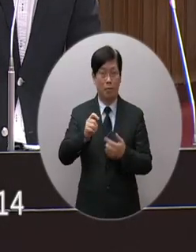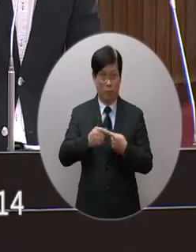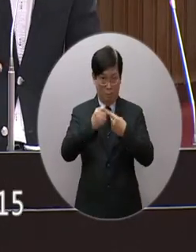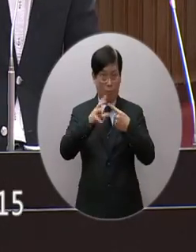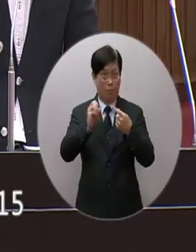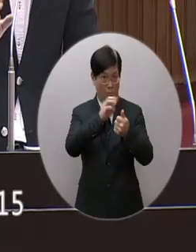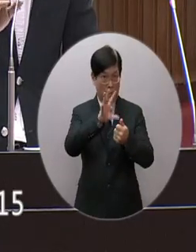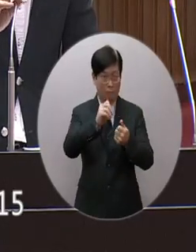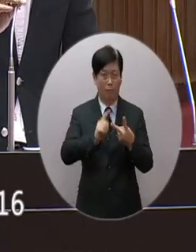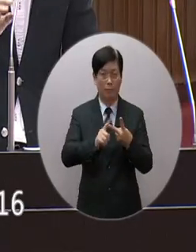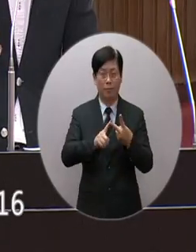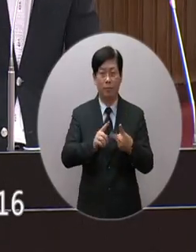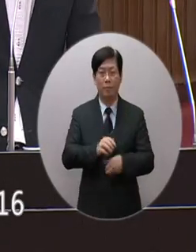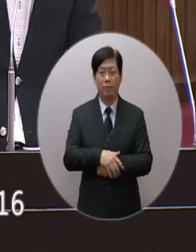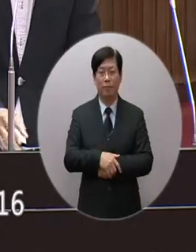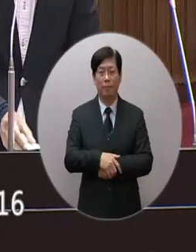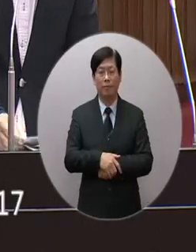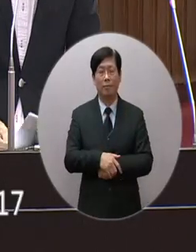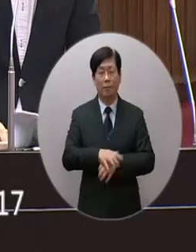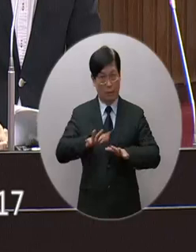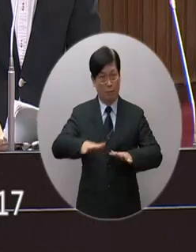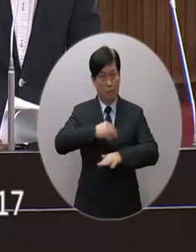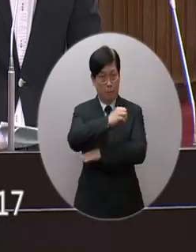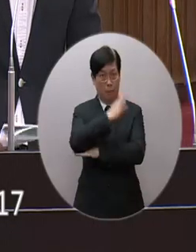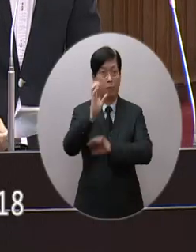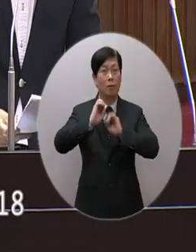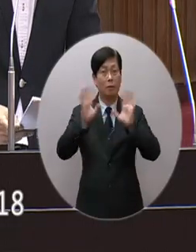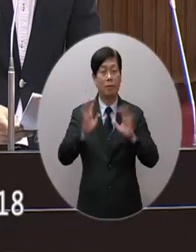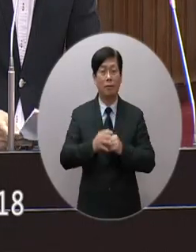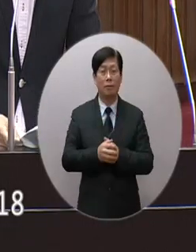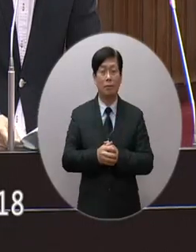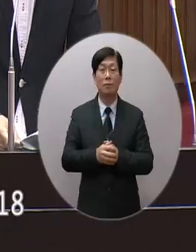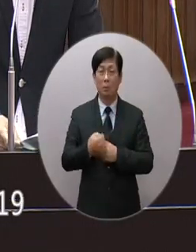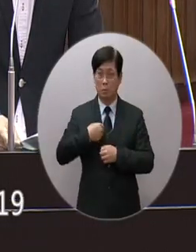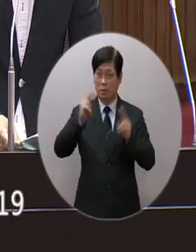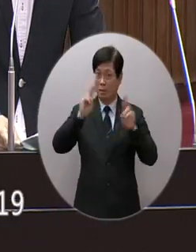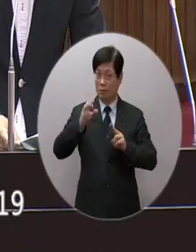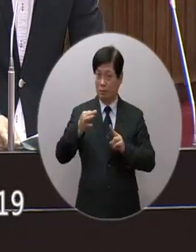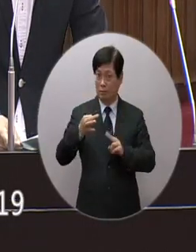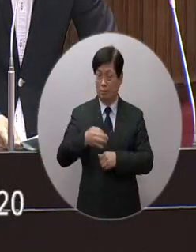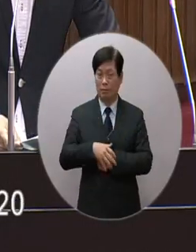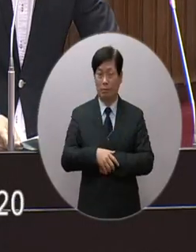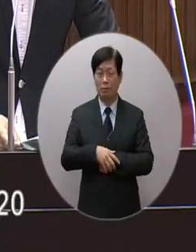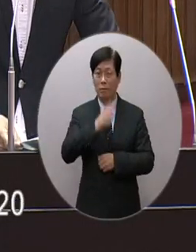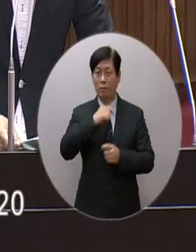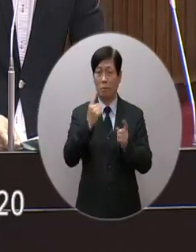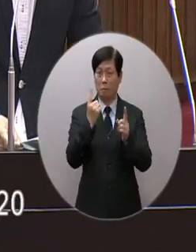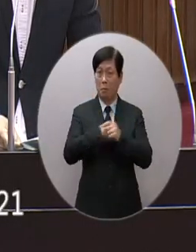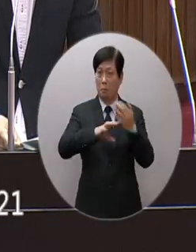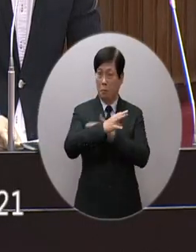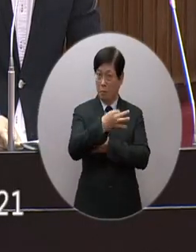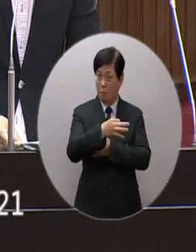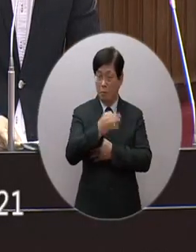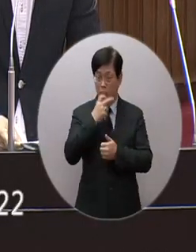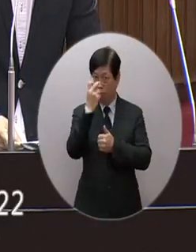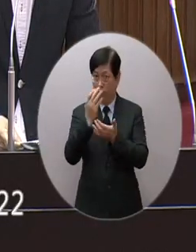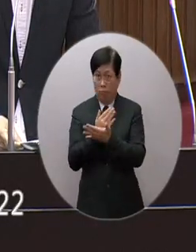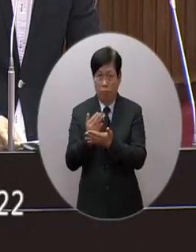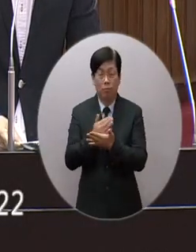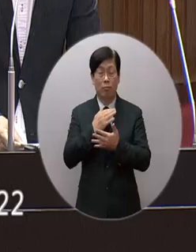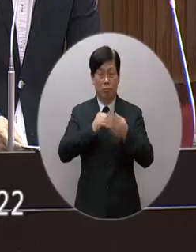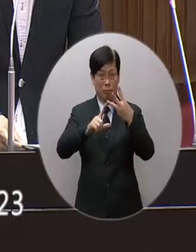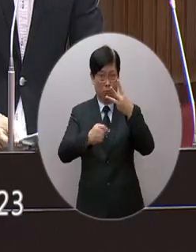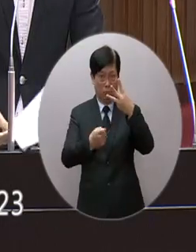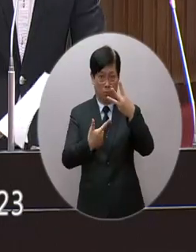对不起，吼。那第二点是这样。这今天的报纸是出来的，我们的电价、汇率审议，哦，即将